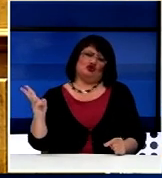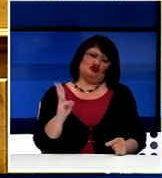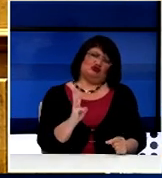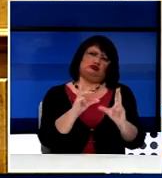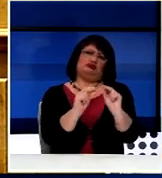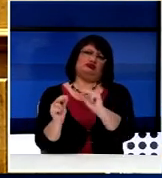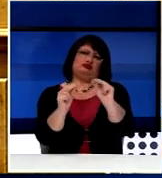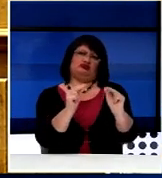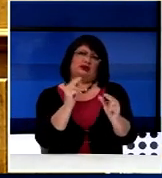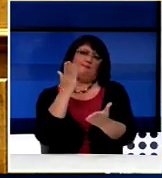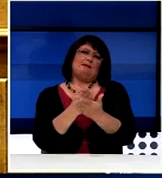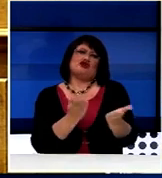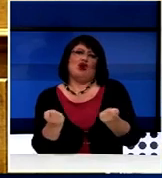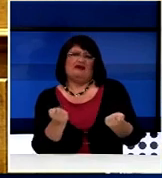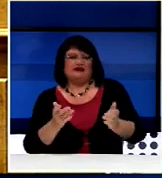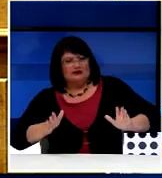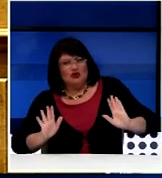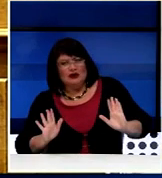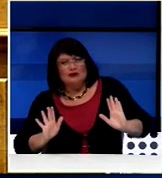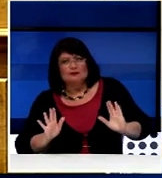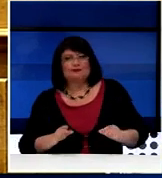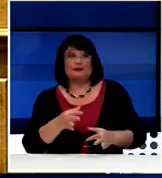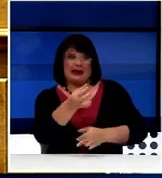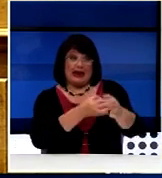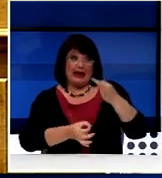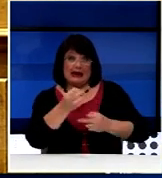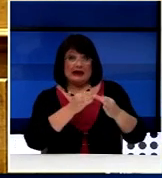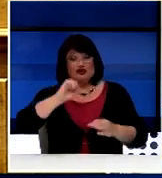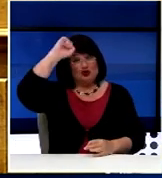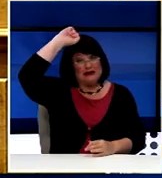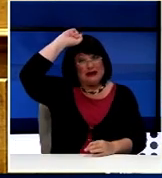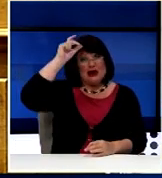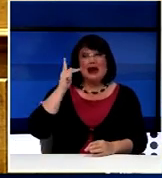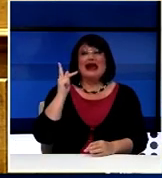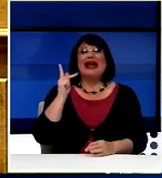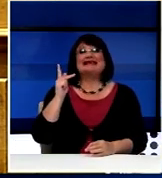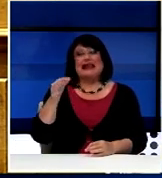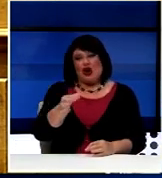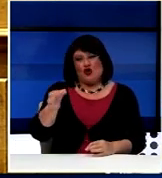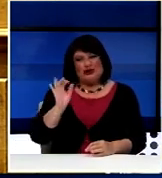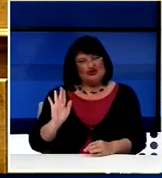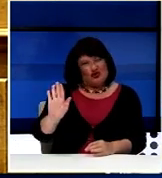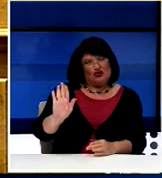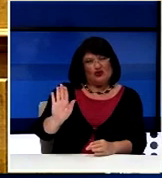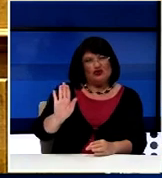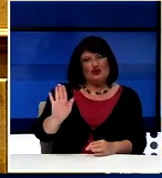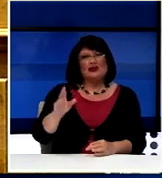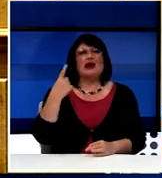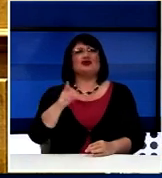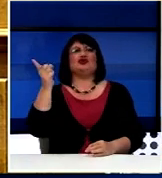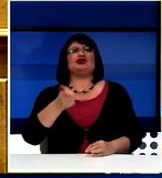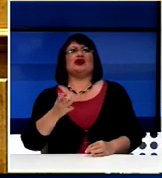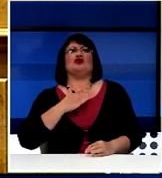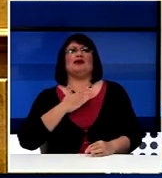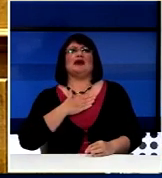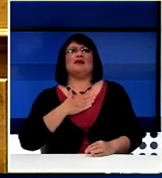Λαμβάνοντας την εκτίμηση ότι το Καστελόριζο έχει 100% επίρρειας. Γιατί αν η Κρήτη έχει 90,